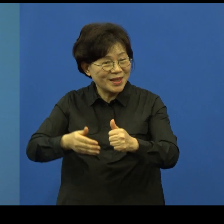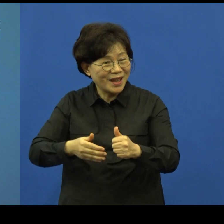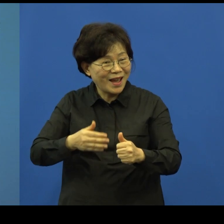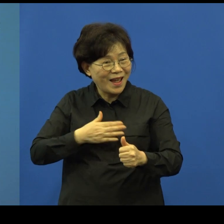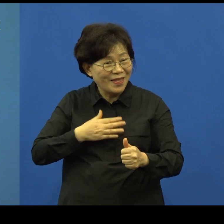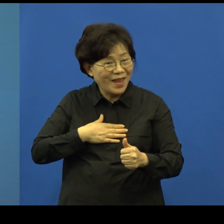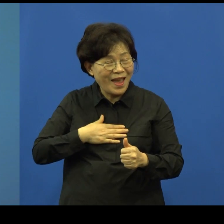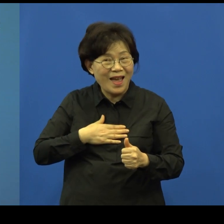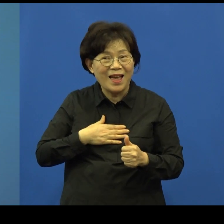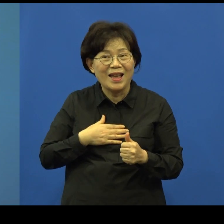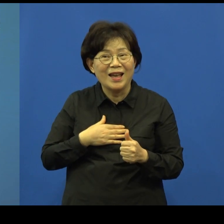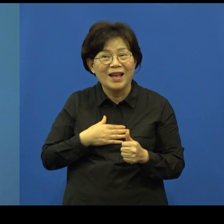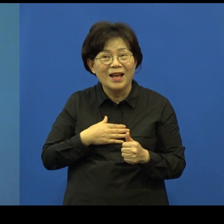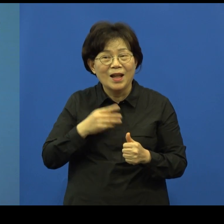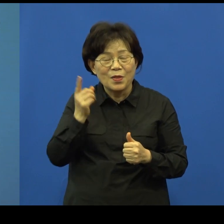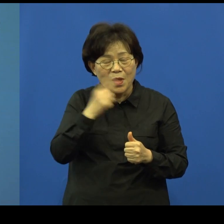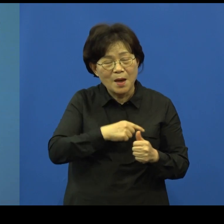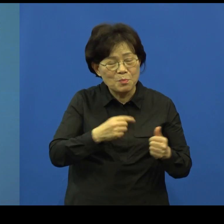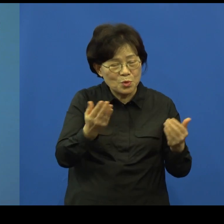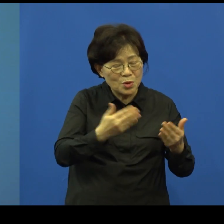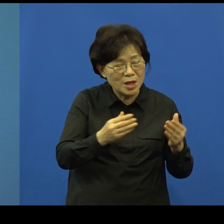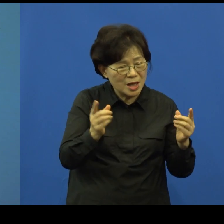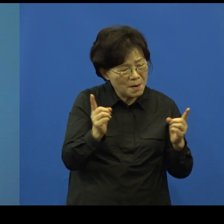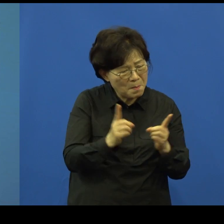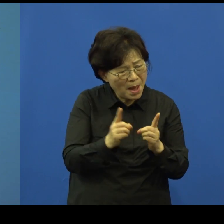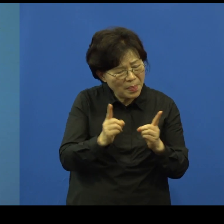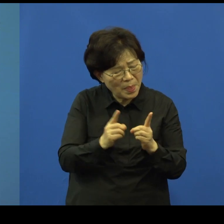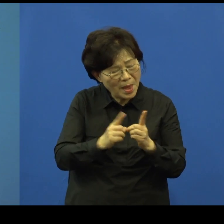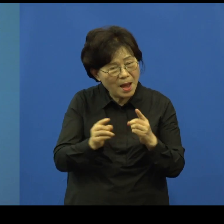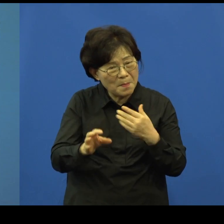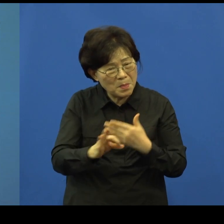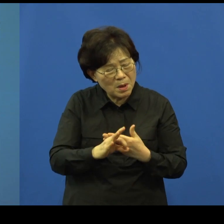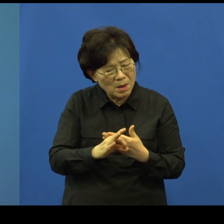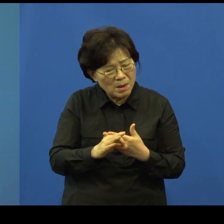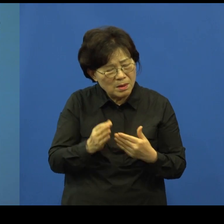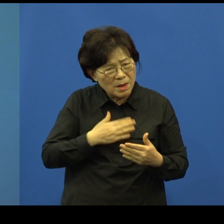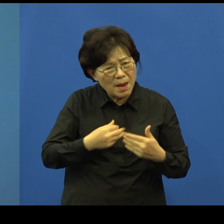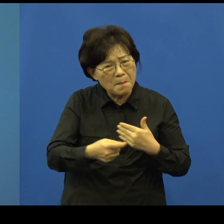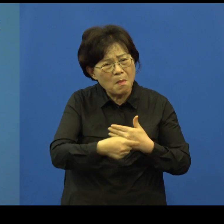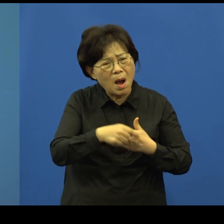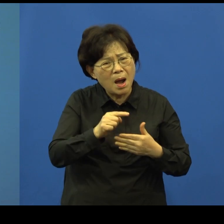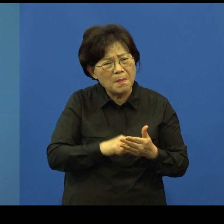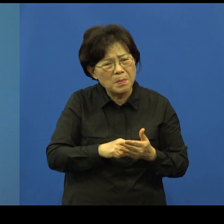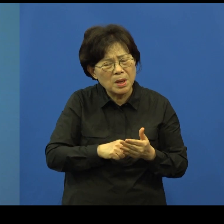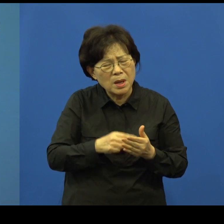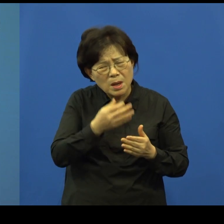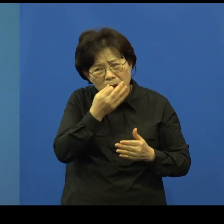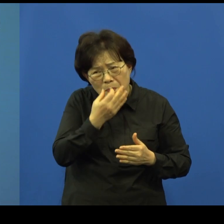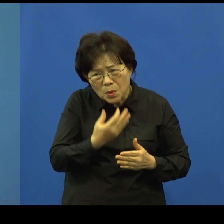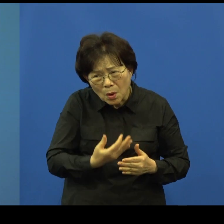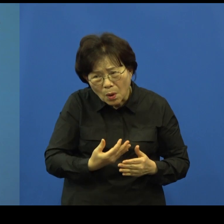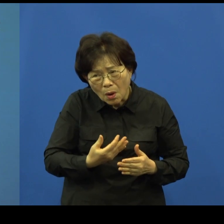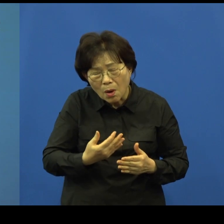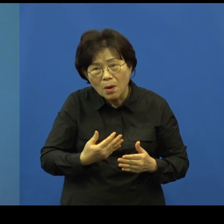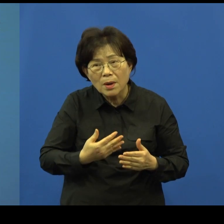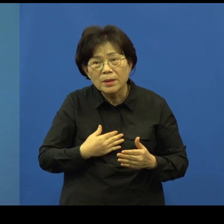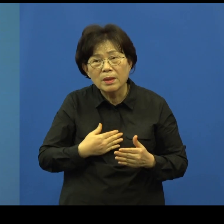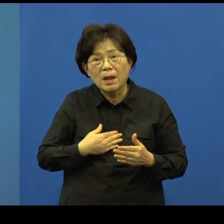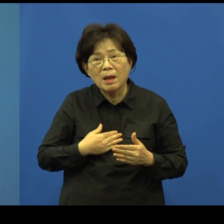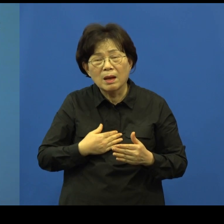내가 눌렸어요. 자꾸 안 좋은 일이 생기고 그러니까 내가 자꾸 눌려. 그래서 자꾸 내 안에